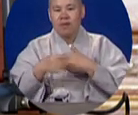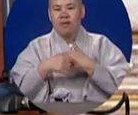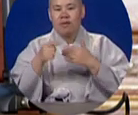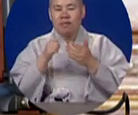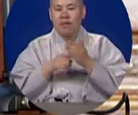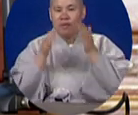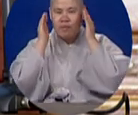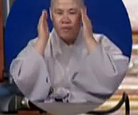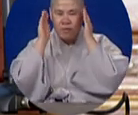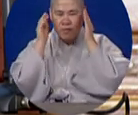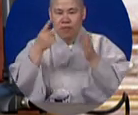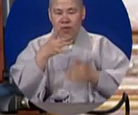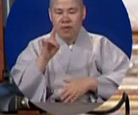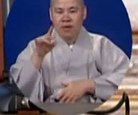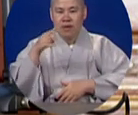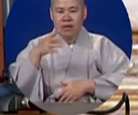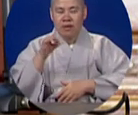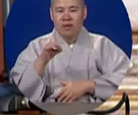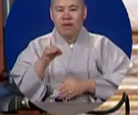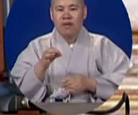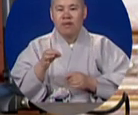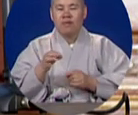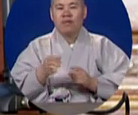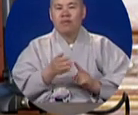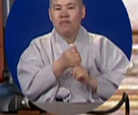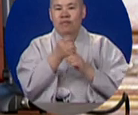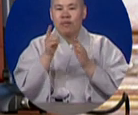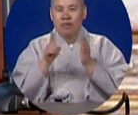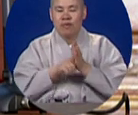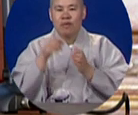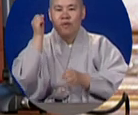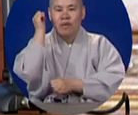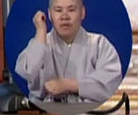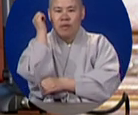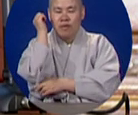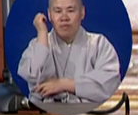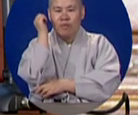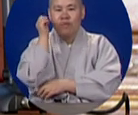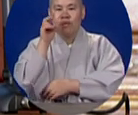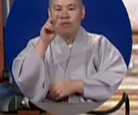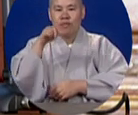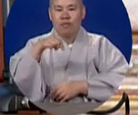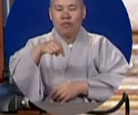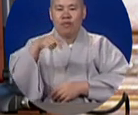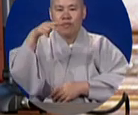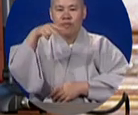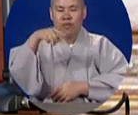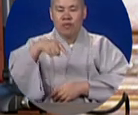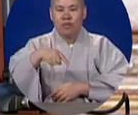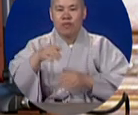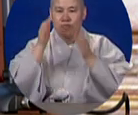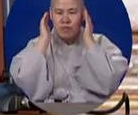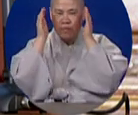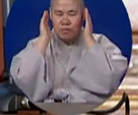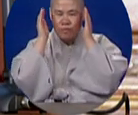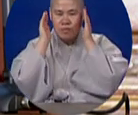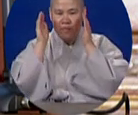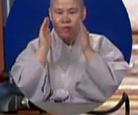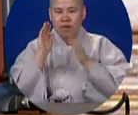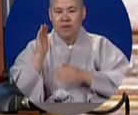공부의 대승불격 기본이 이겁니다 이게 무주 공부예요 머물미 없는 공부다 무주면 정심이고